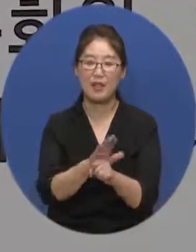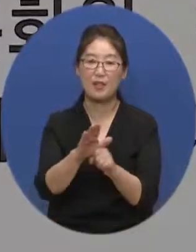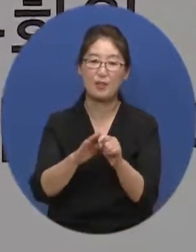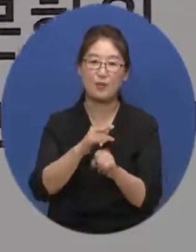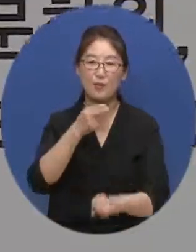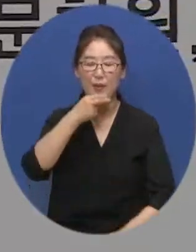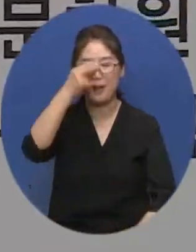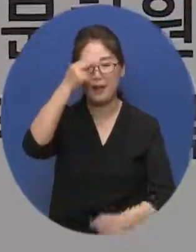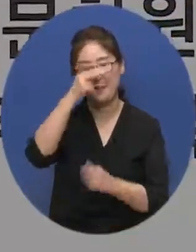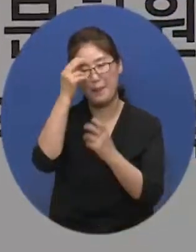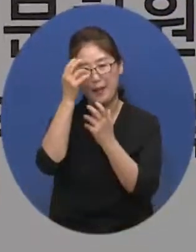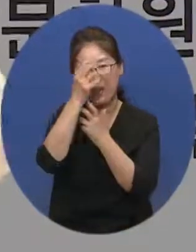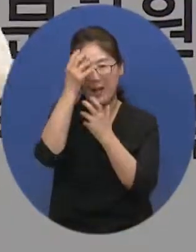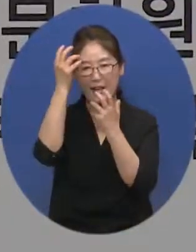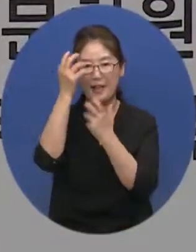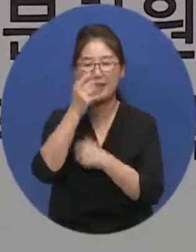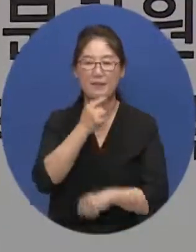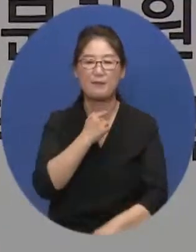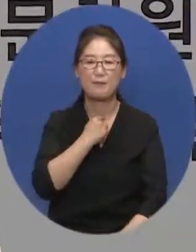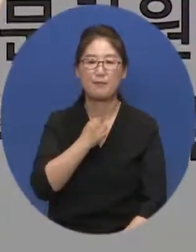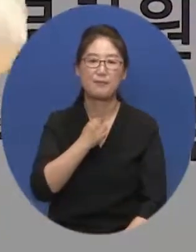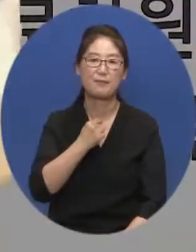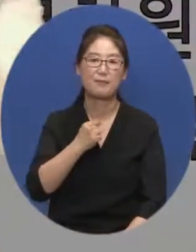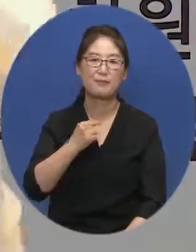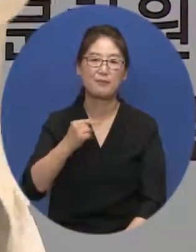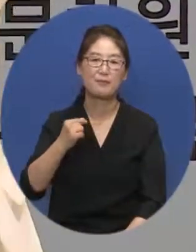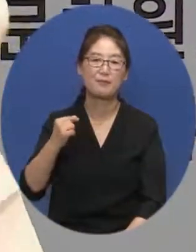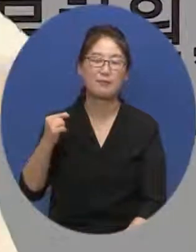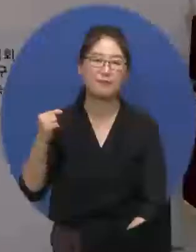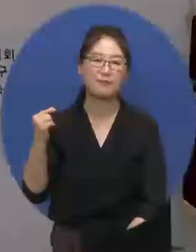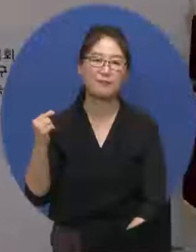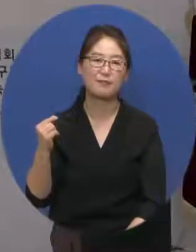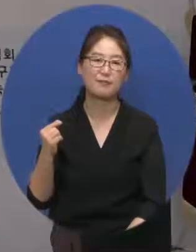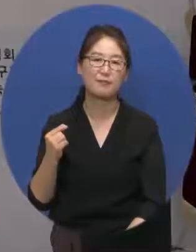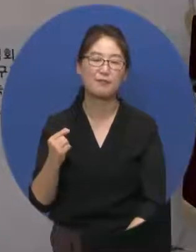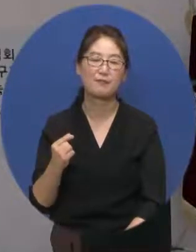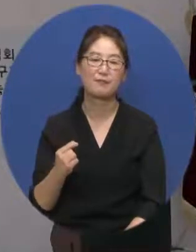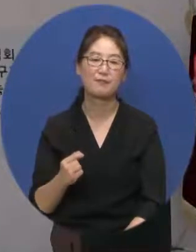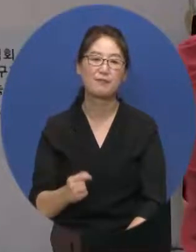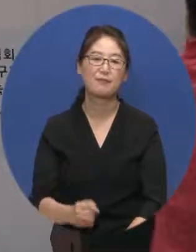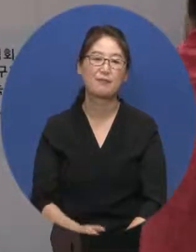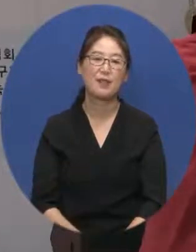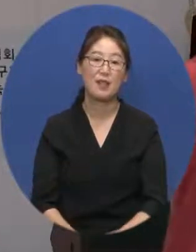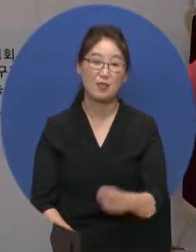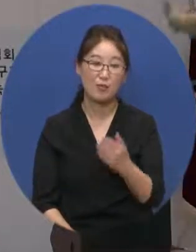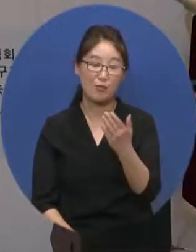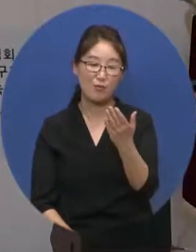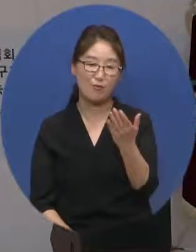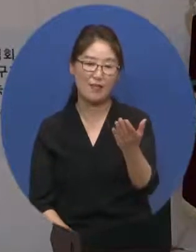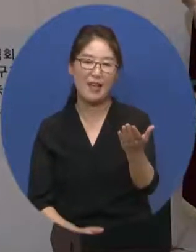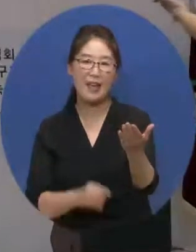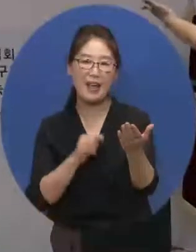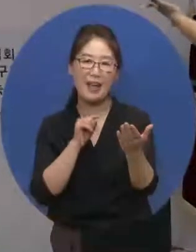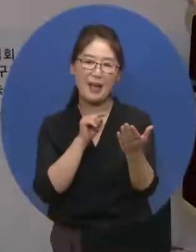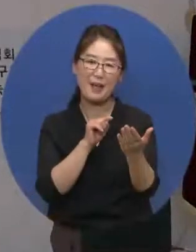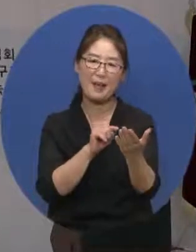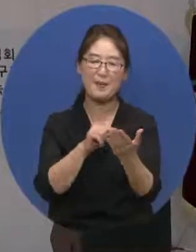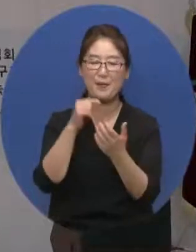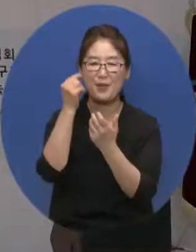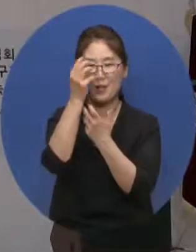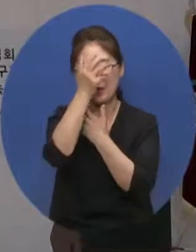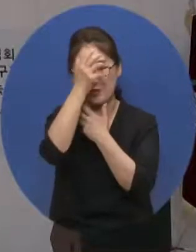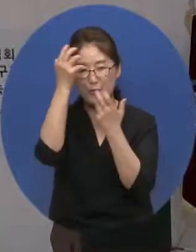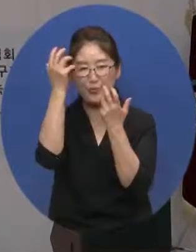사랑술에 빠지고 싶어, 빠지고 싶어, 빠지고 싶어. 그대에게